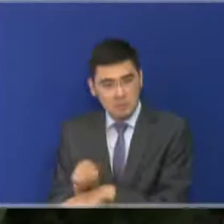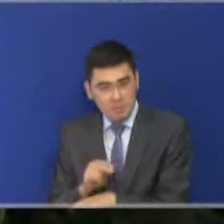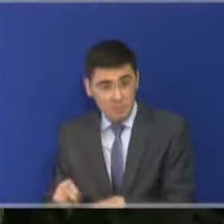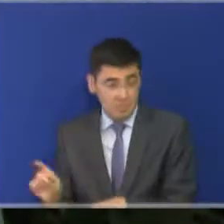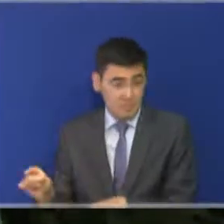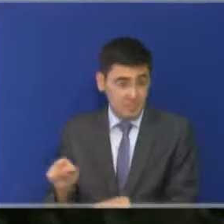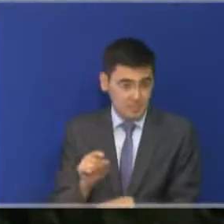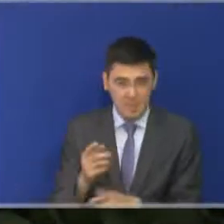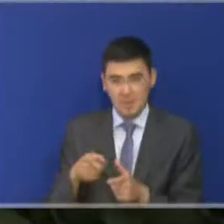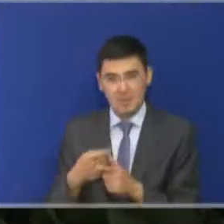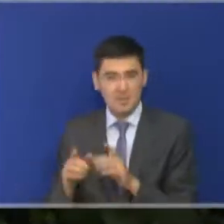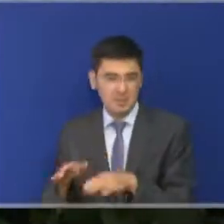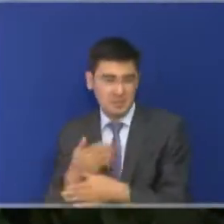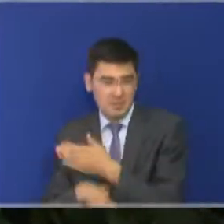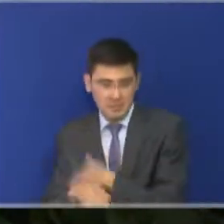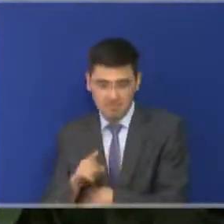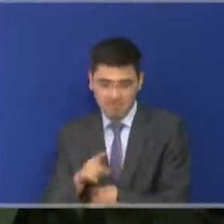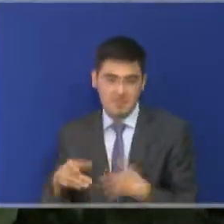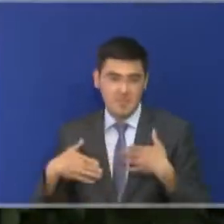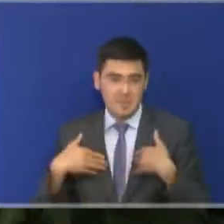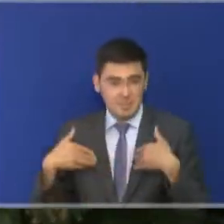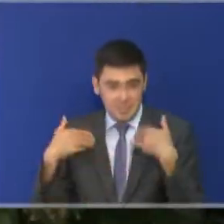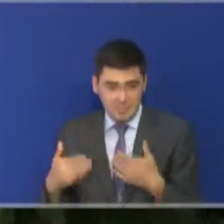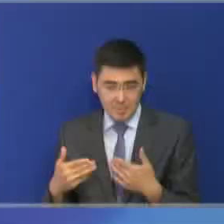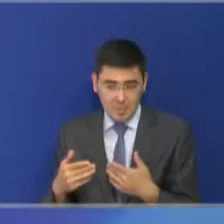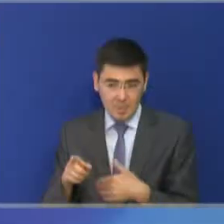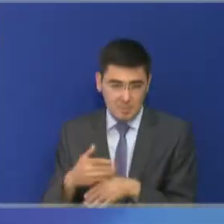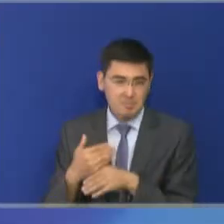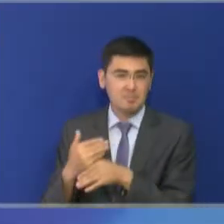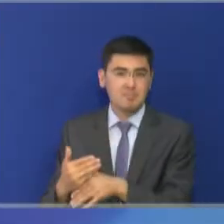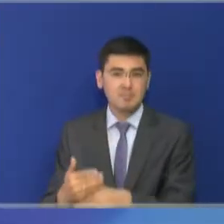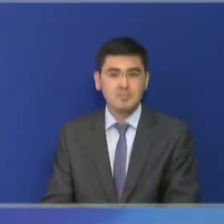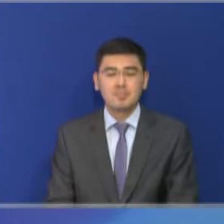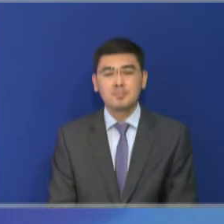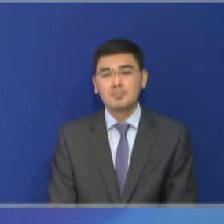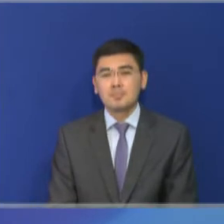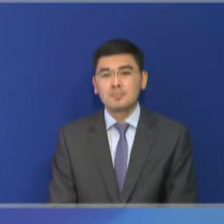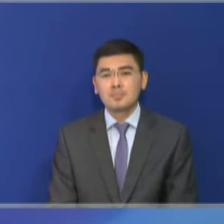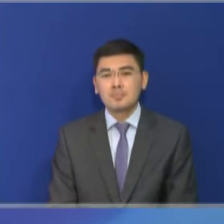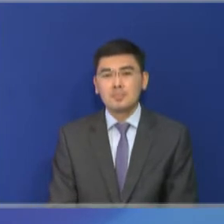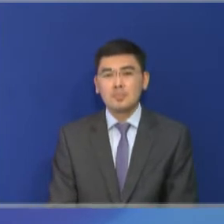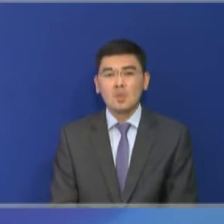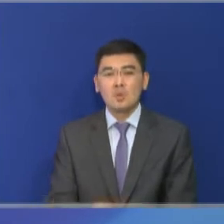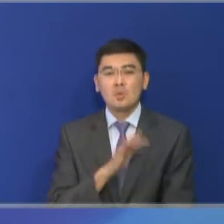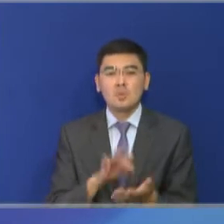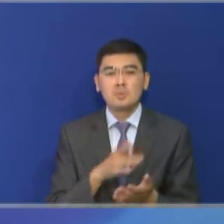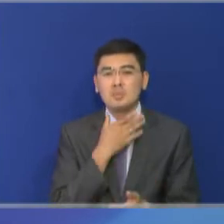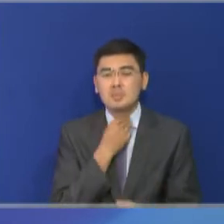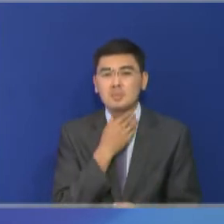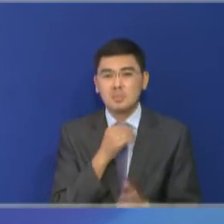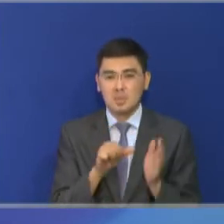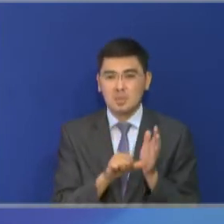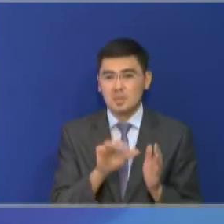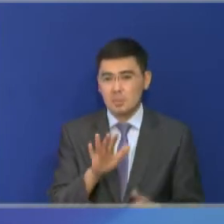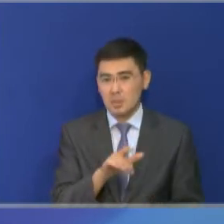жатқан балаларды құттықтап, көмек қолын созу жөн көрдік. Семейде 65 адамды кене шаққан бұл